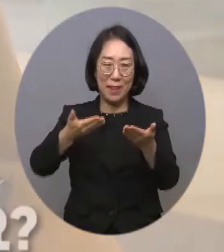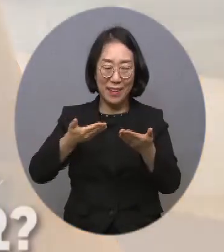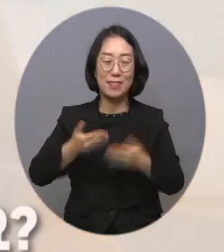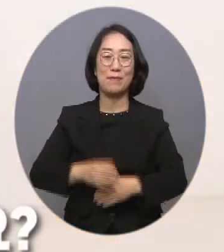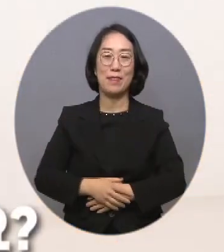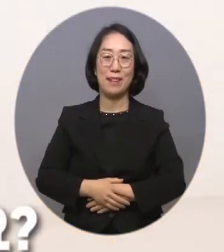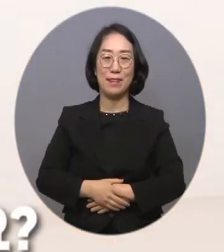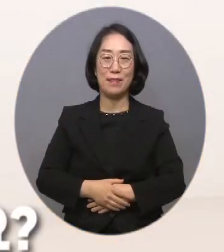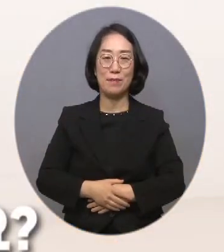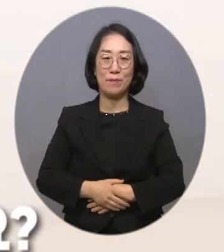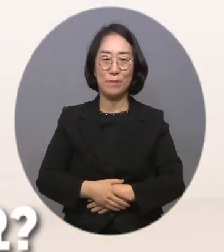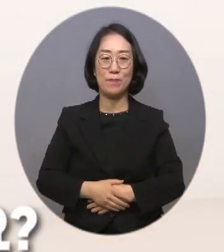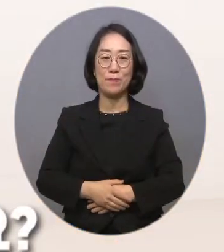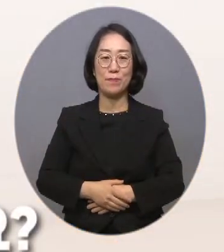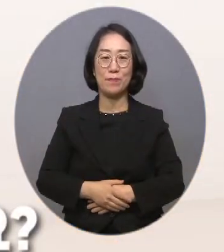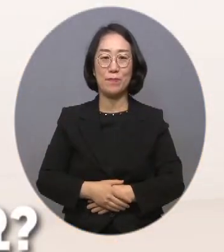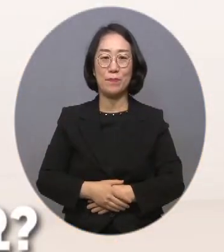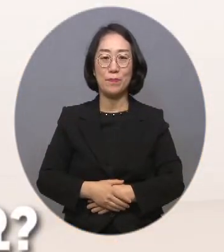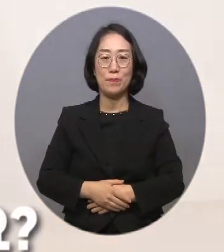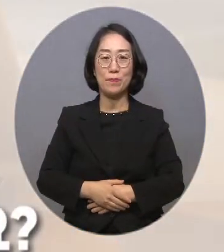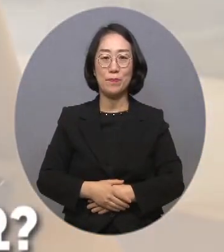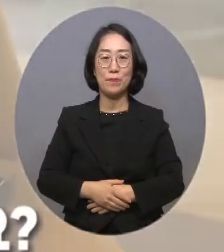하겠습니다.